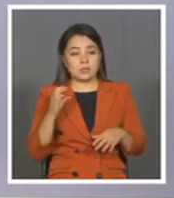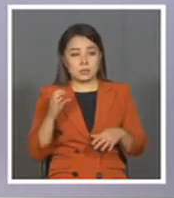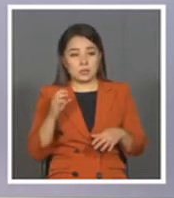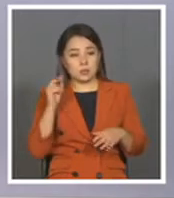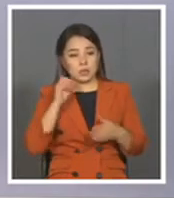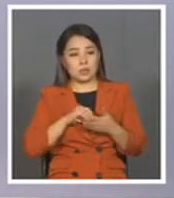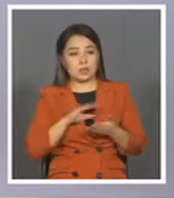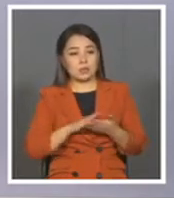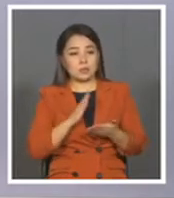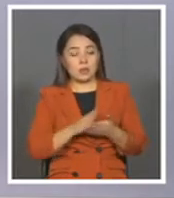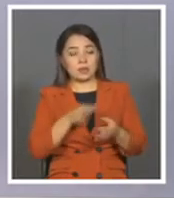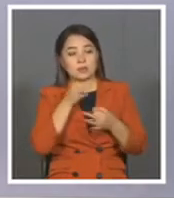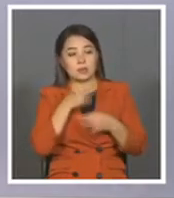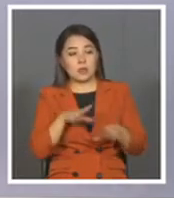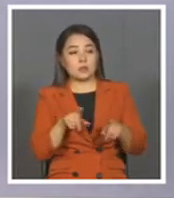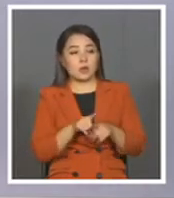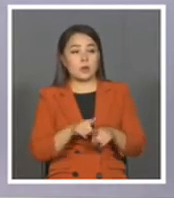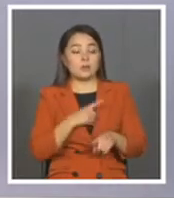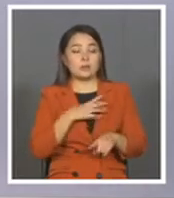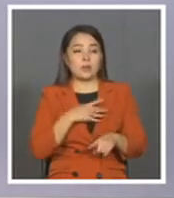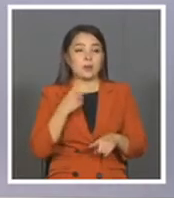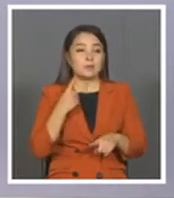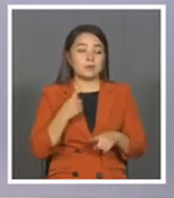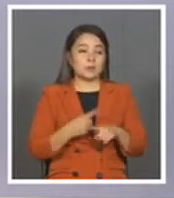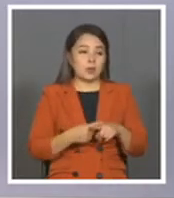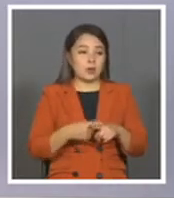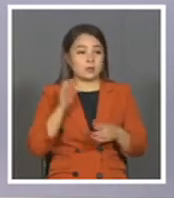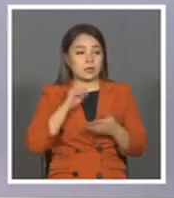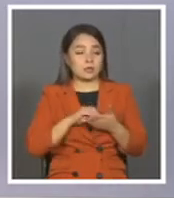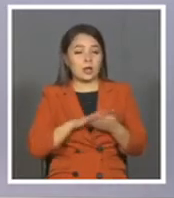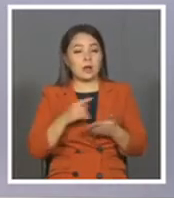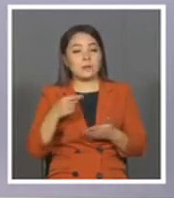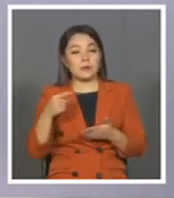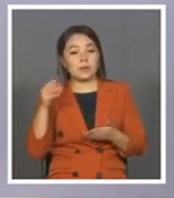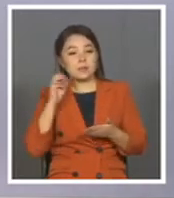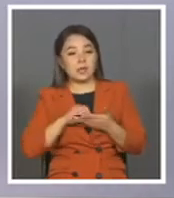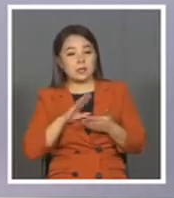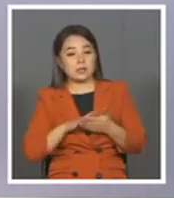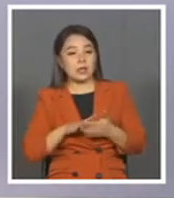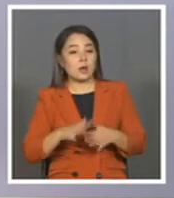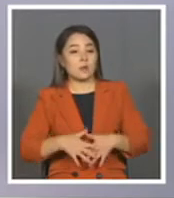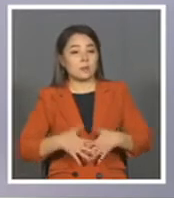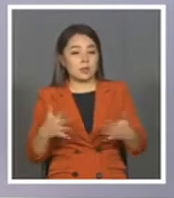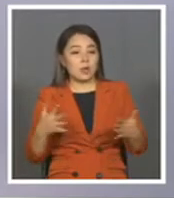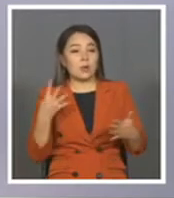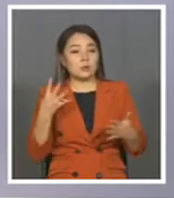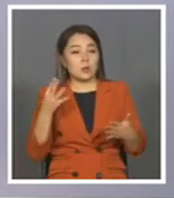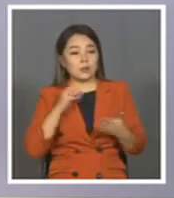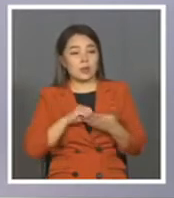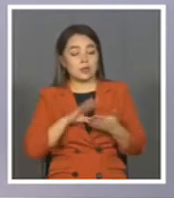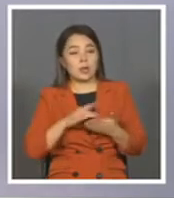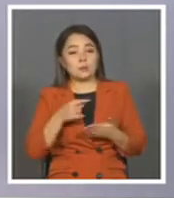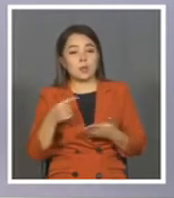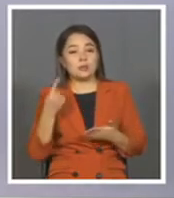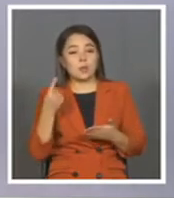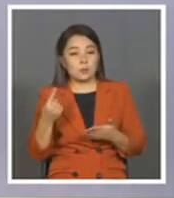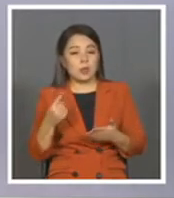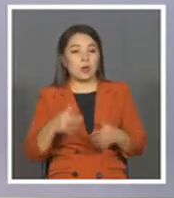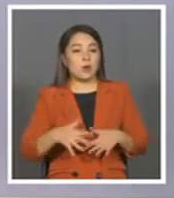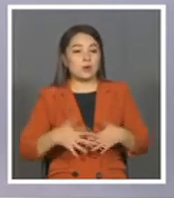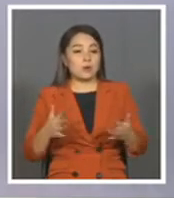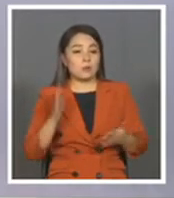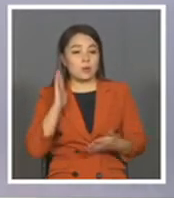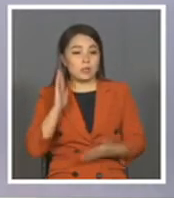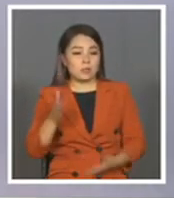өткендей, кез келген оң сан теріс саннан артық болады, демек 4 саны минус 1 саннан артық болады